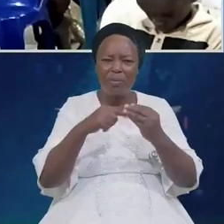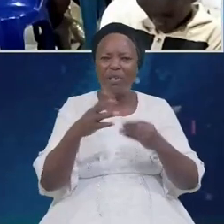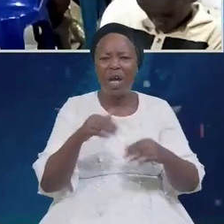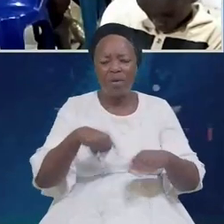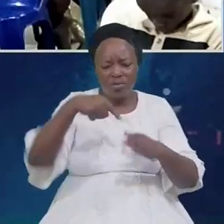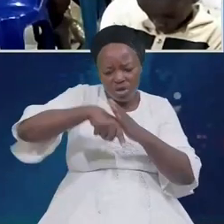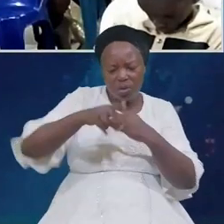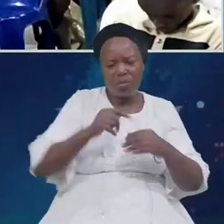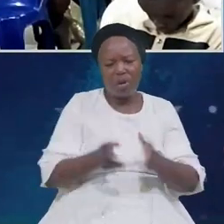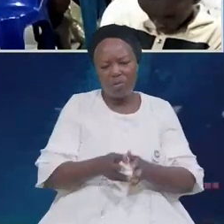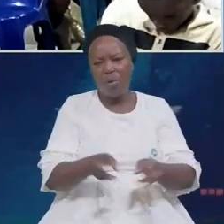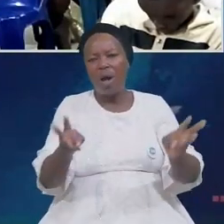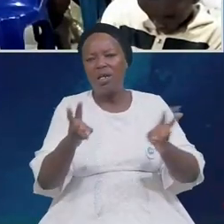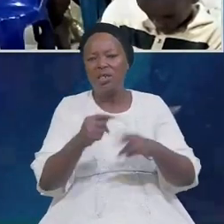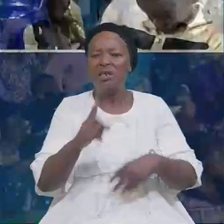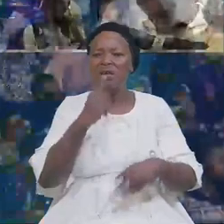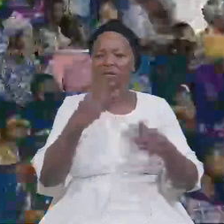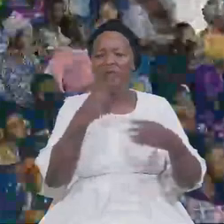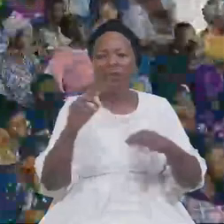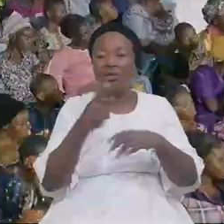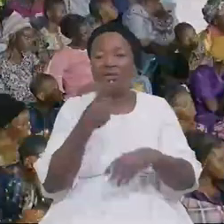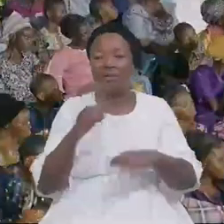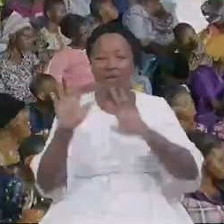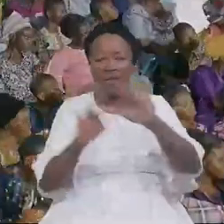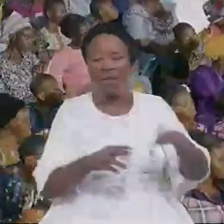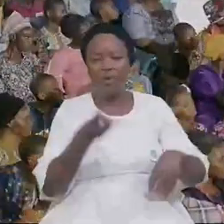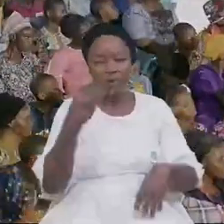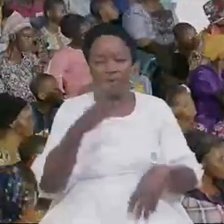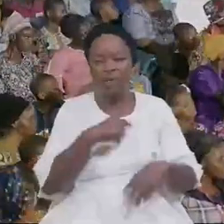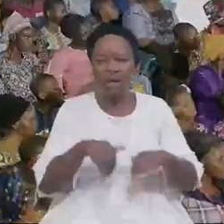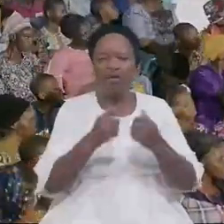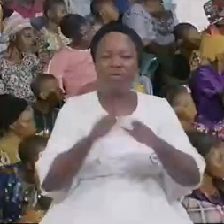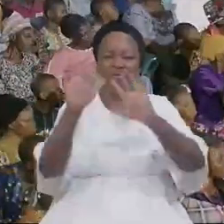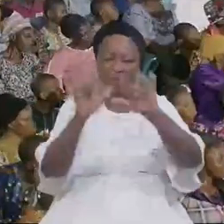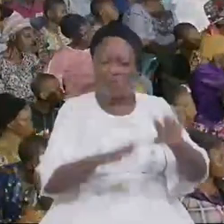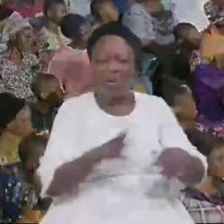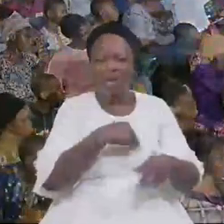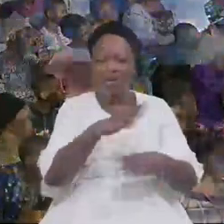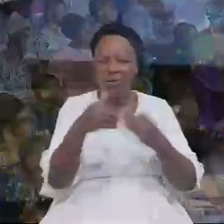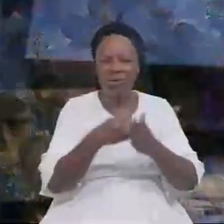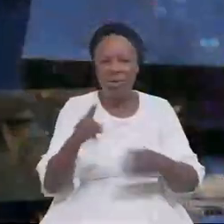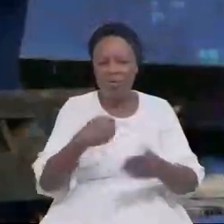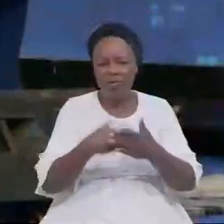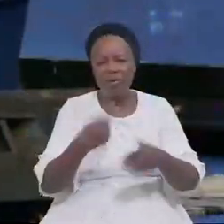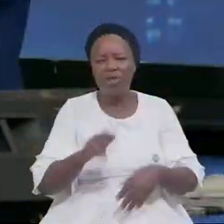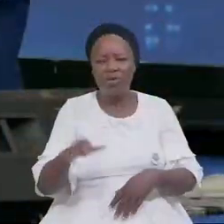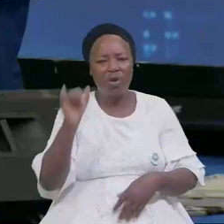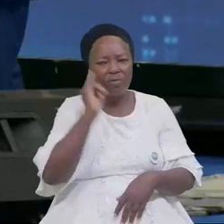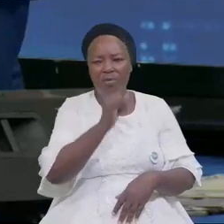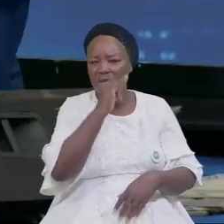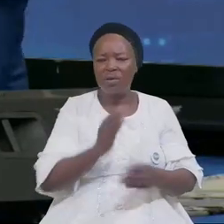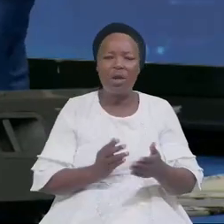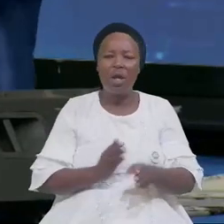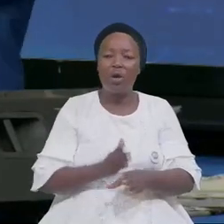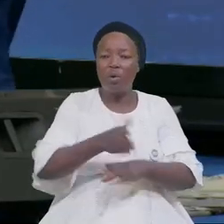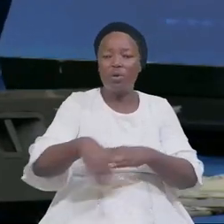profonde, combien large la mer rouge, la source de la mer rouge, ça coule ici, avant que les enfants d'Israël ne traversent,